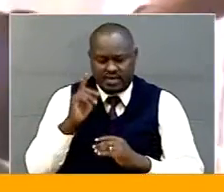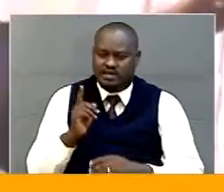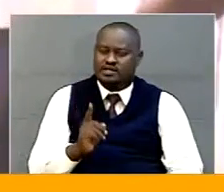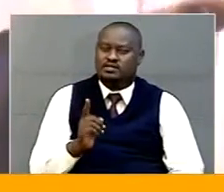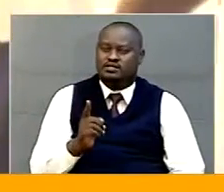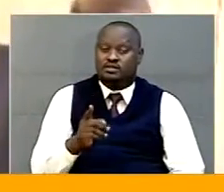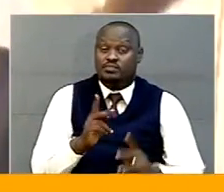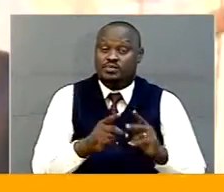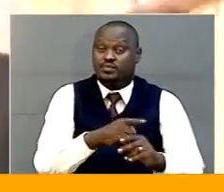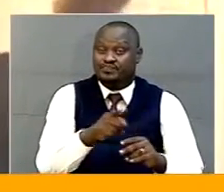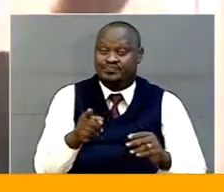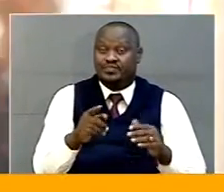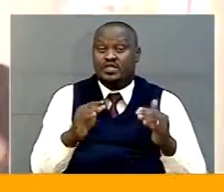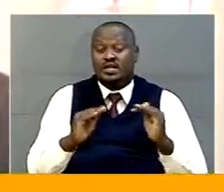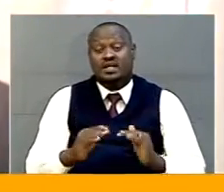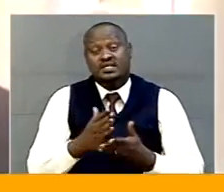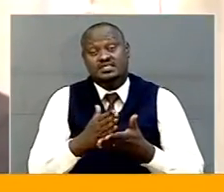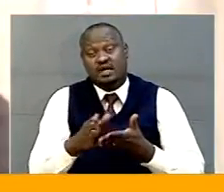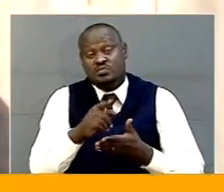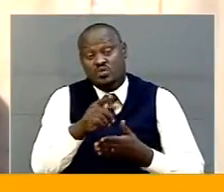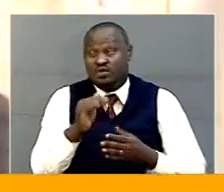Some of you without the people God has given